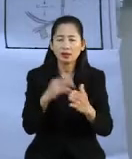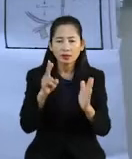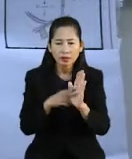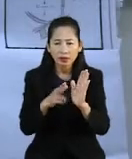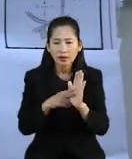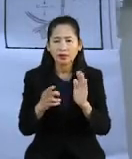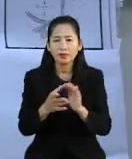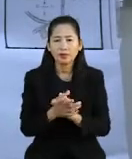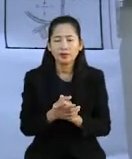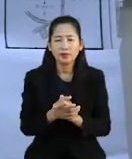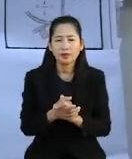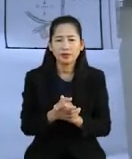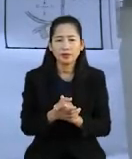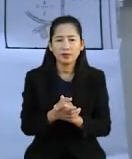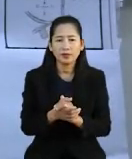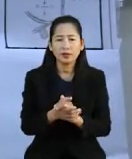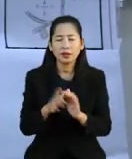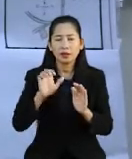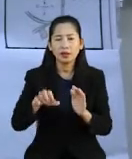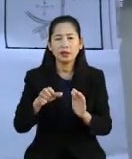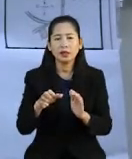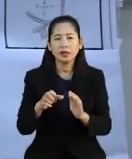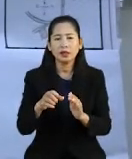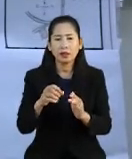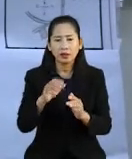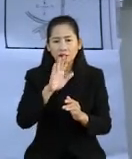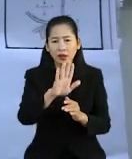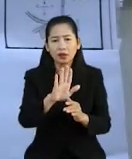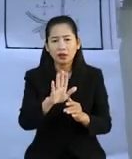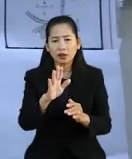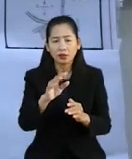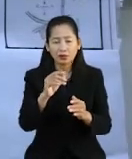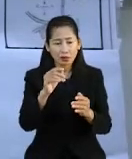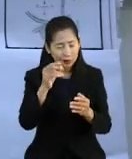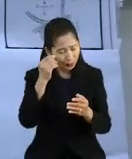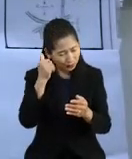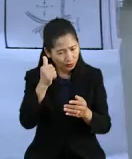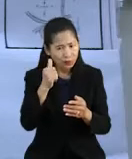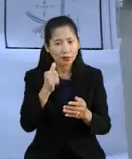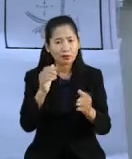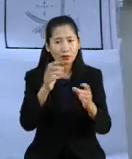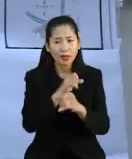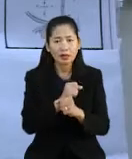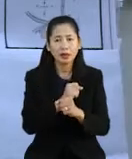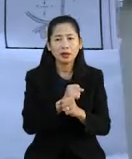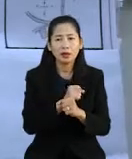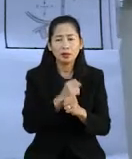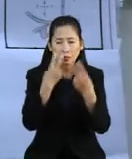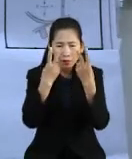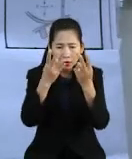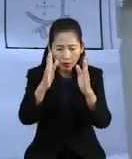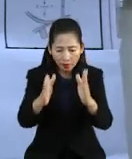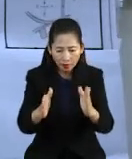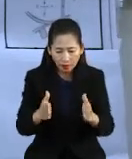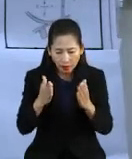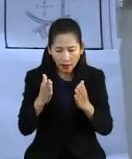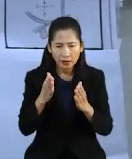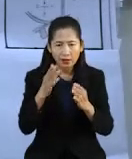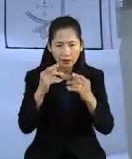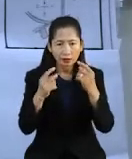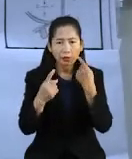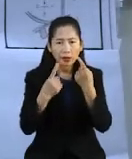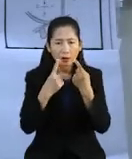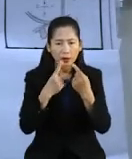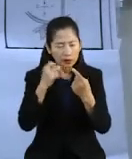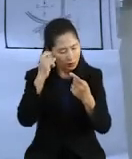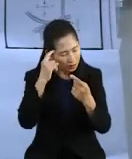lo té chà chẳng con hiện đang trình đánh nha mẹ nè cứ trình đánh bàn ở chơi mơ plong háo chơi thua ca xong tình